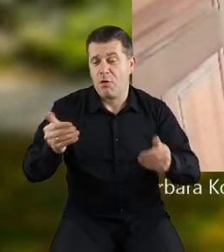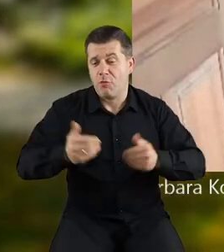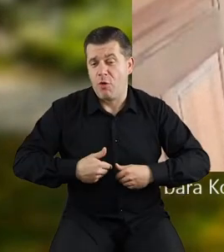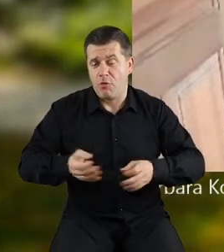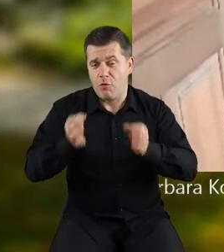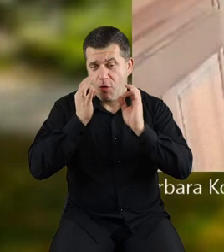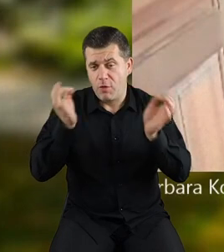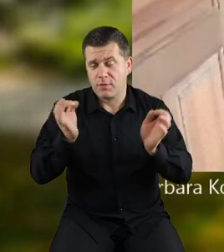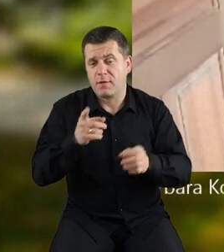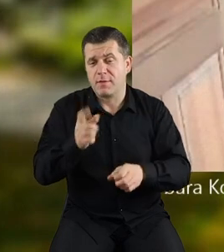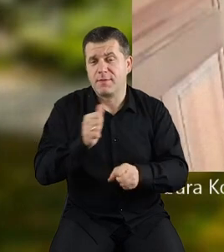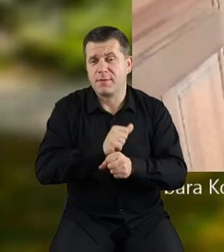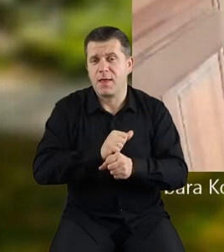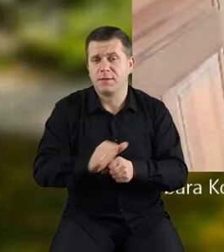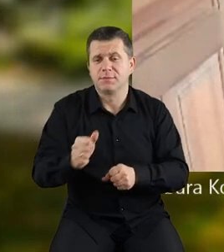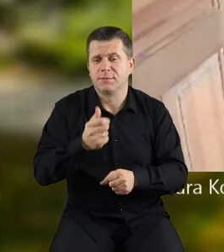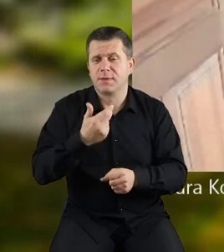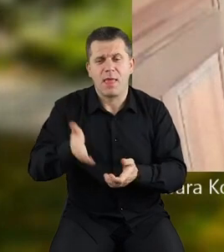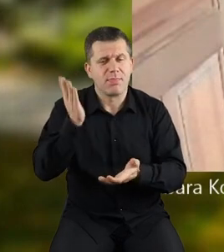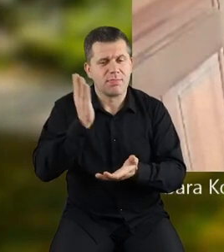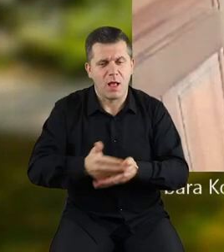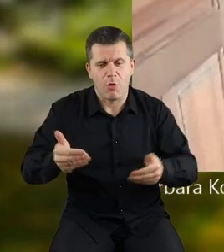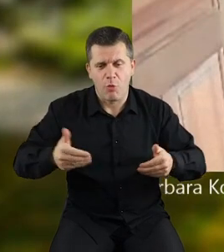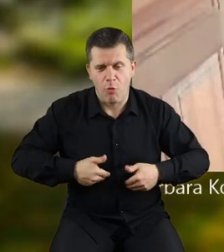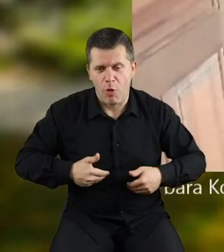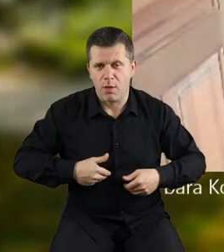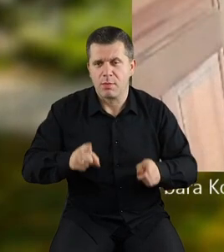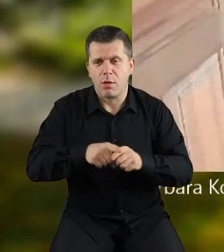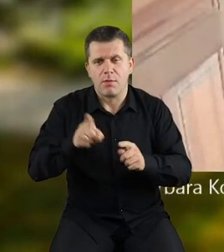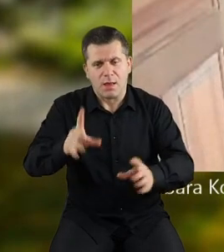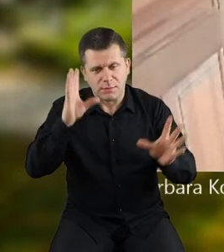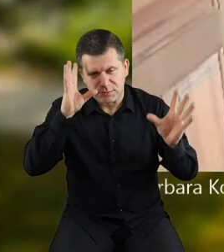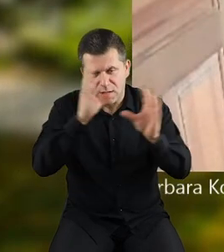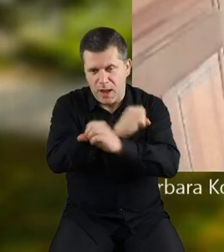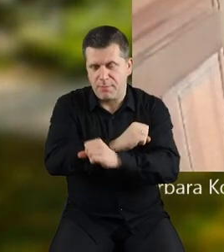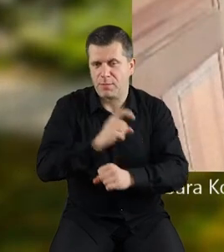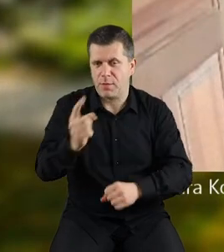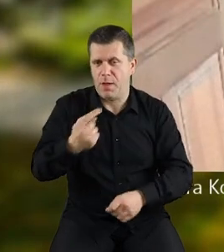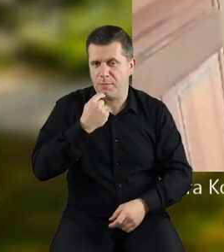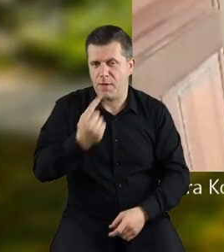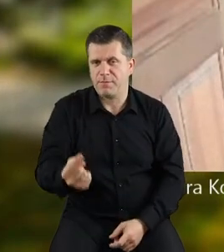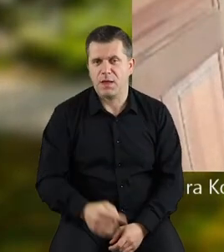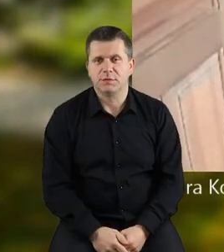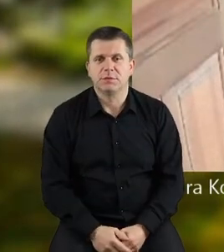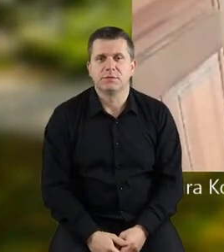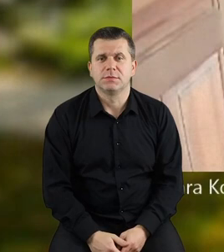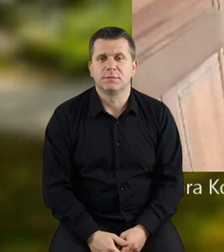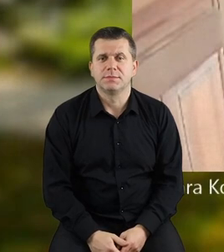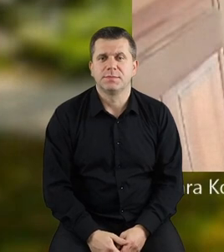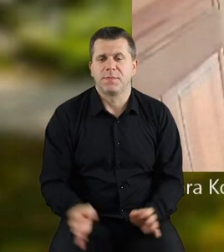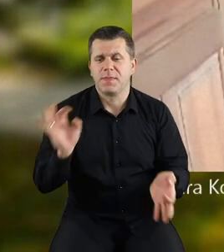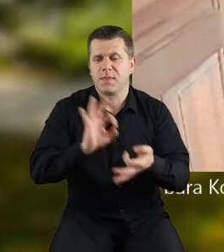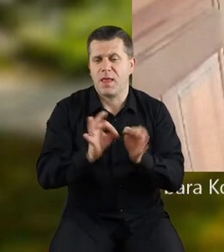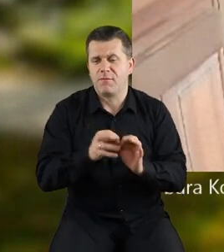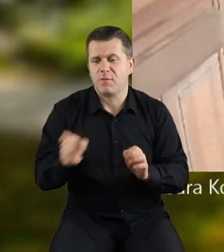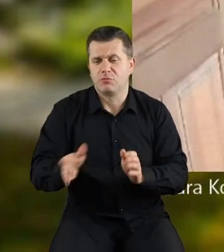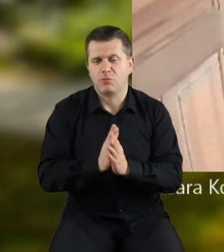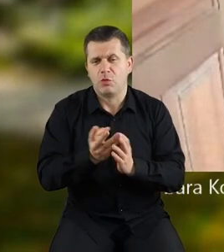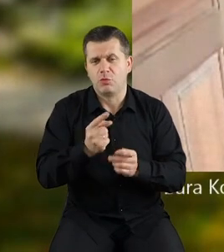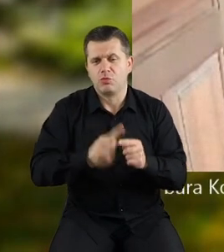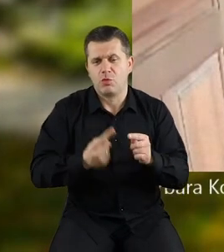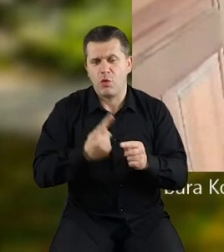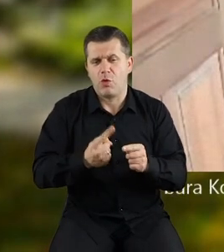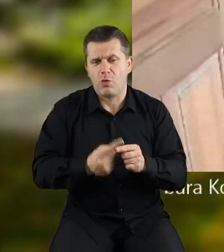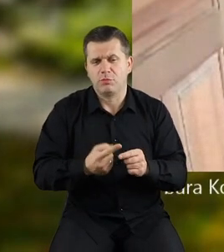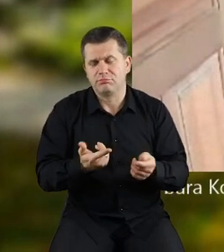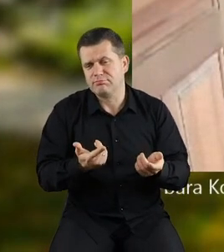Głodna kotka jest nie tylko głodna, jest także absolutnie zapomnianą powieścią. Ja nawet ją trochę